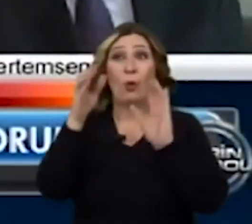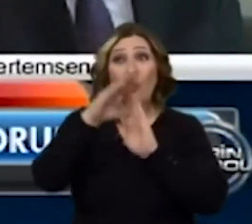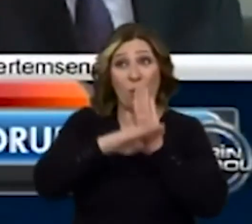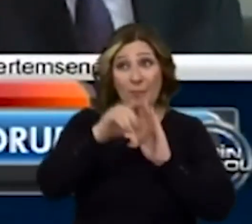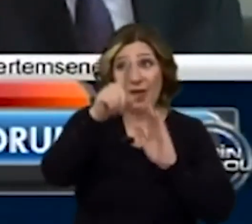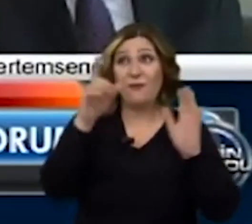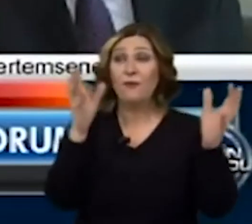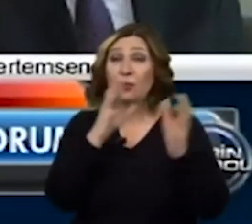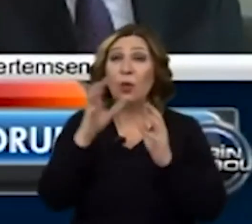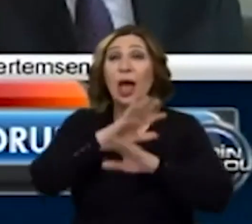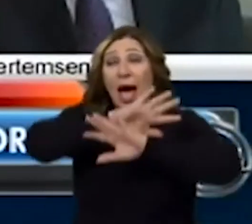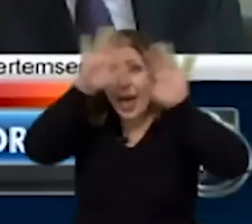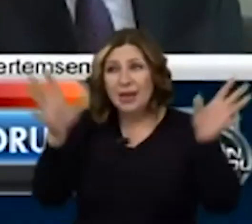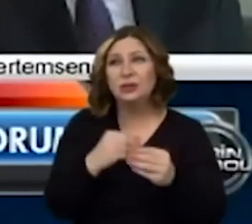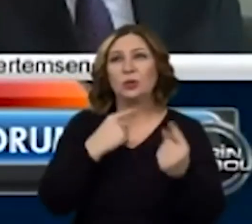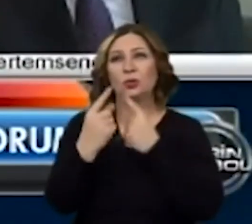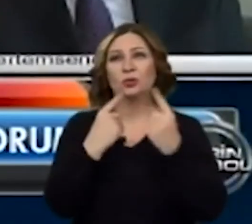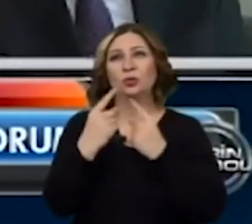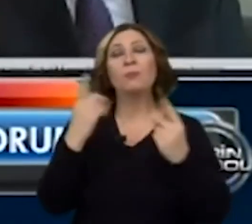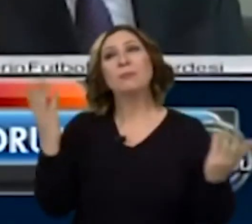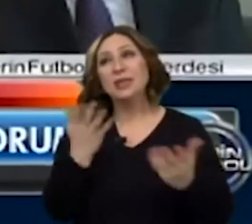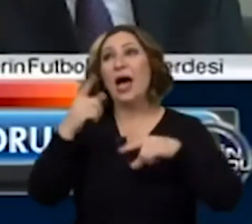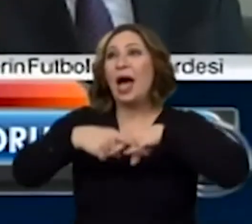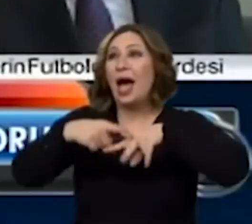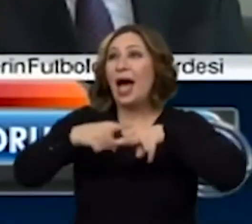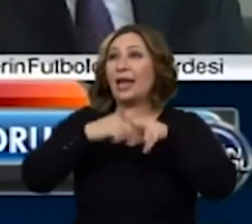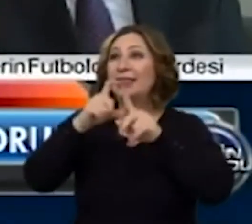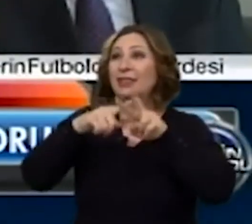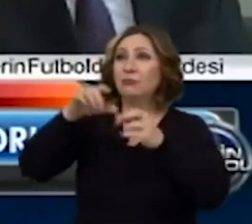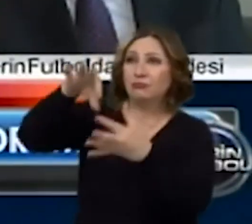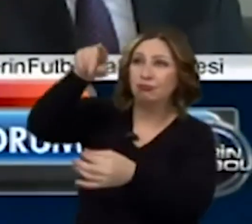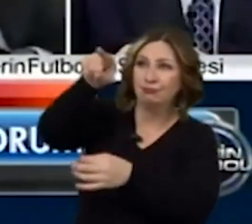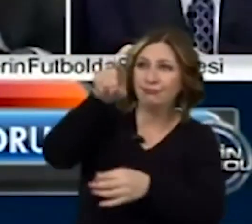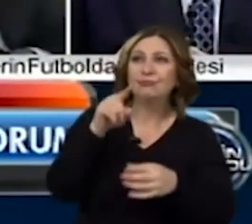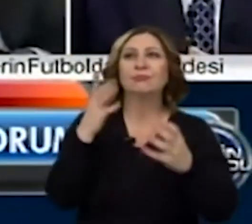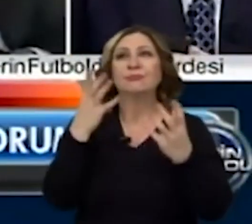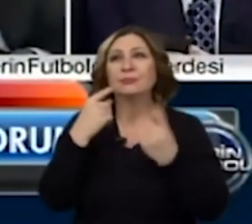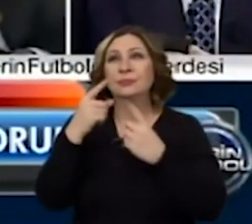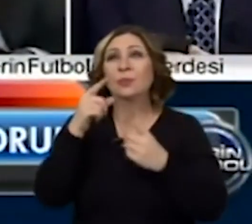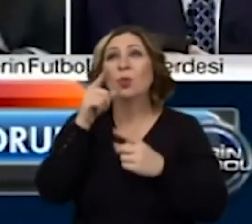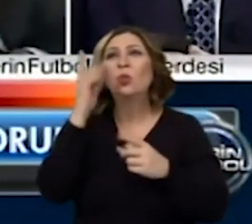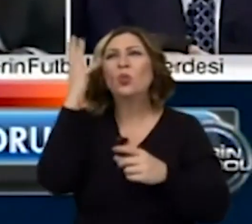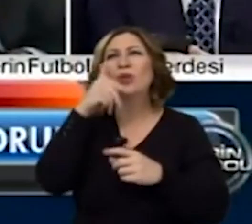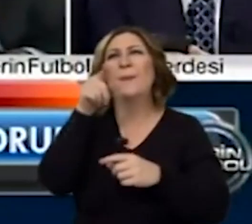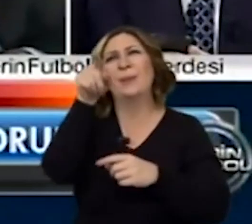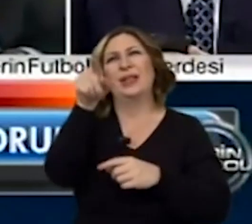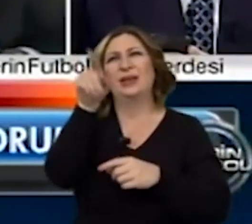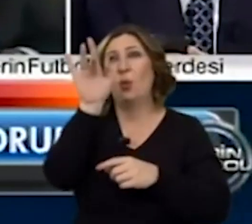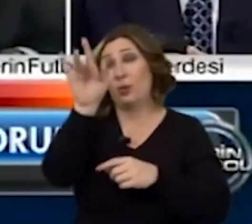programında futbola dair her şeyi konuştun. Mesela Haydar Dümen'i enine boyuna masaya yatırdın. Haydar Dümen bence